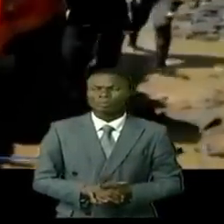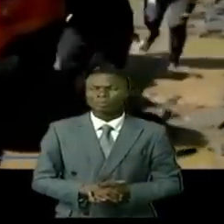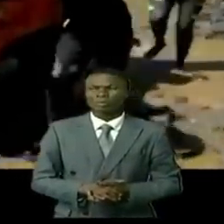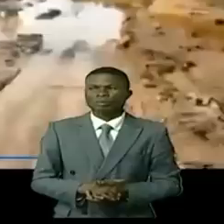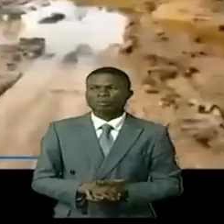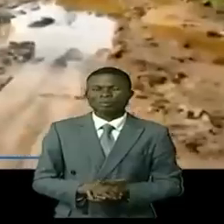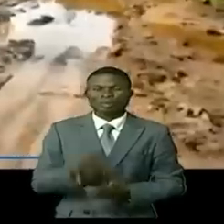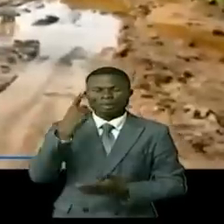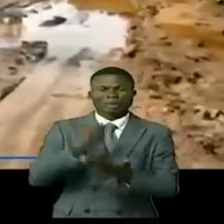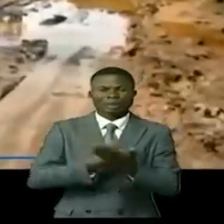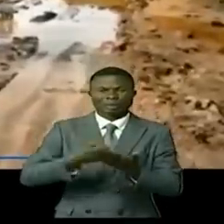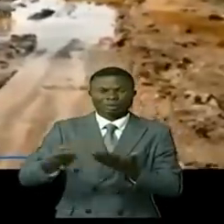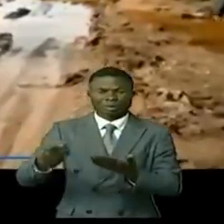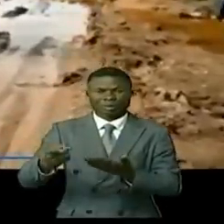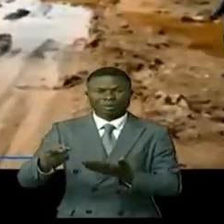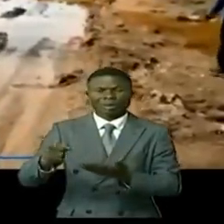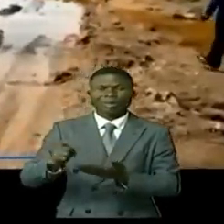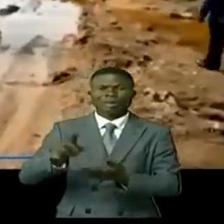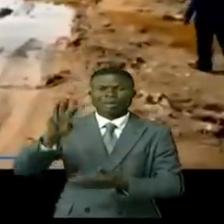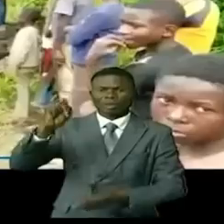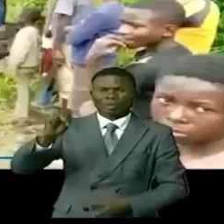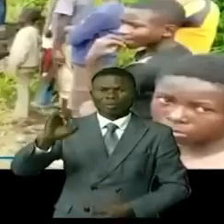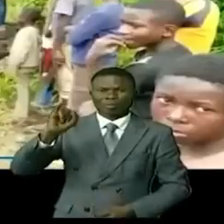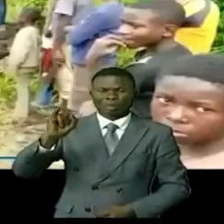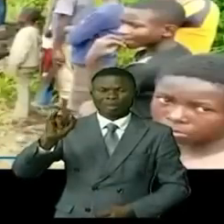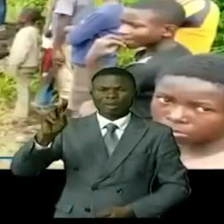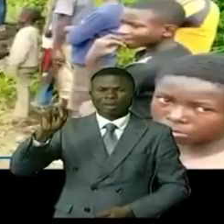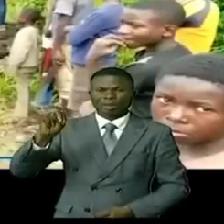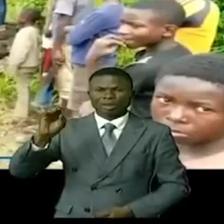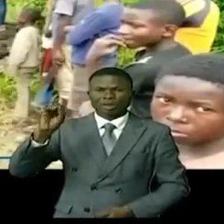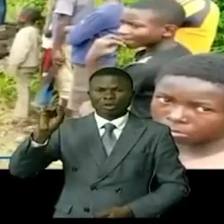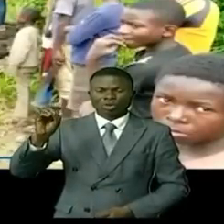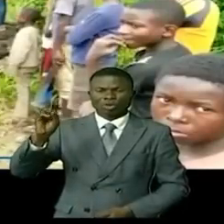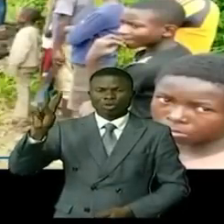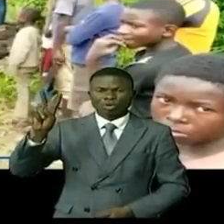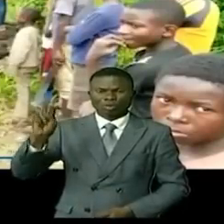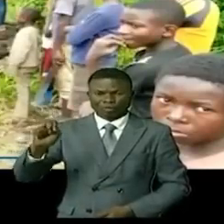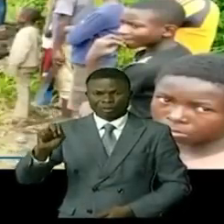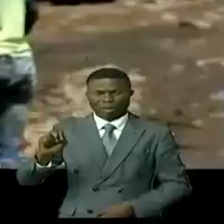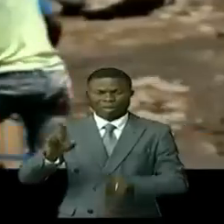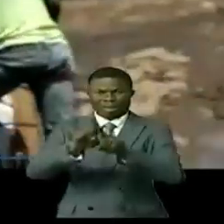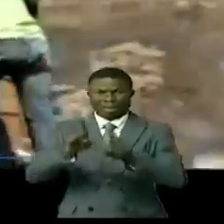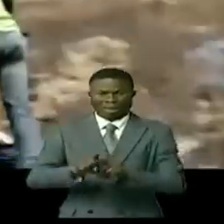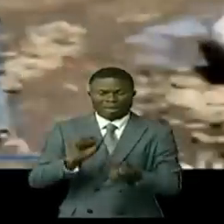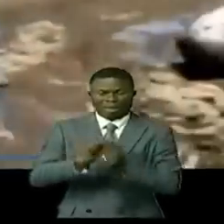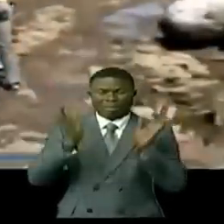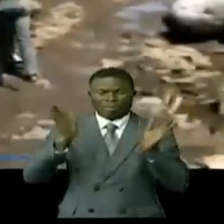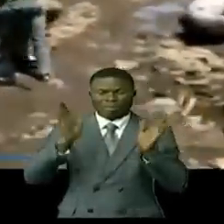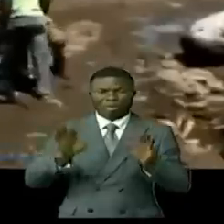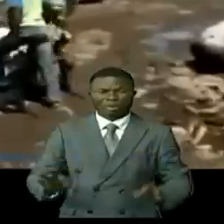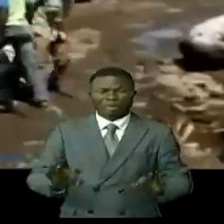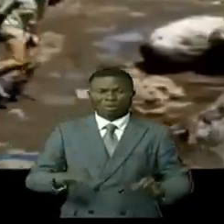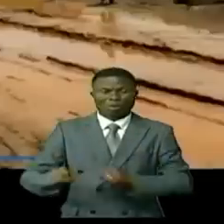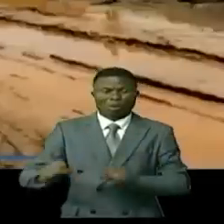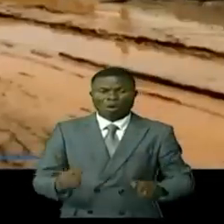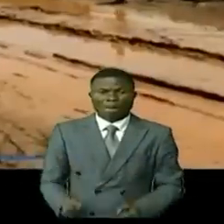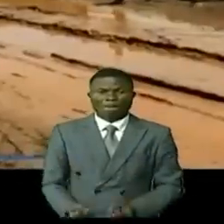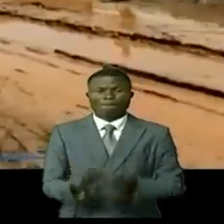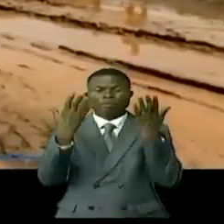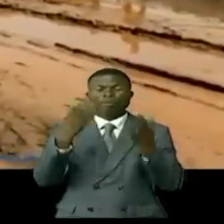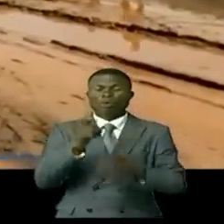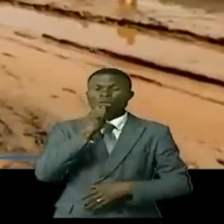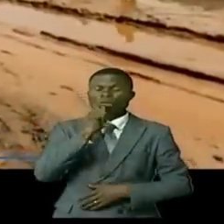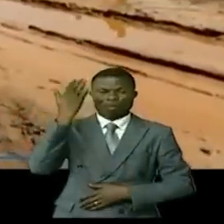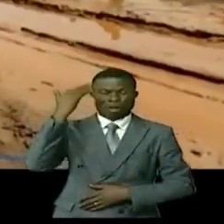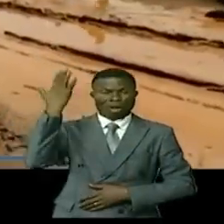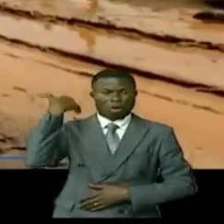une semaine entre Minova au sud Kivu et Sake dans le nord Kivu suite à la catastrophe naturelle provoquée par les eaux de pluie qui